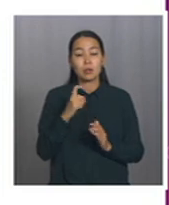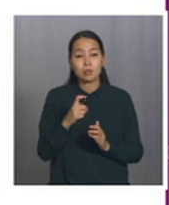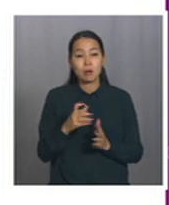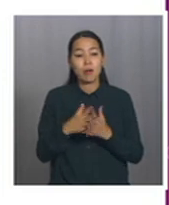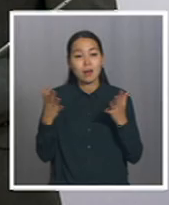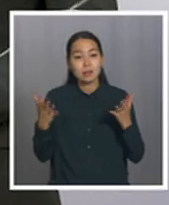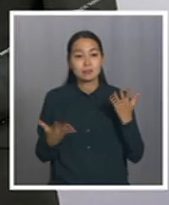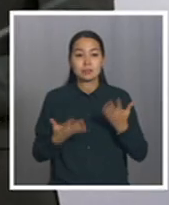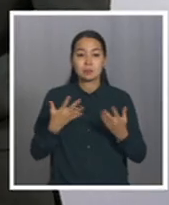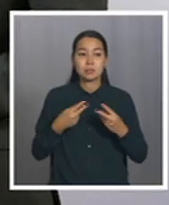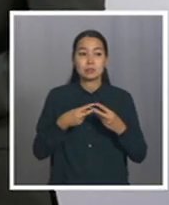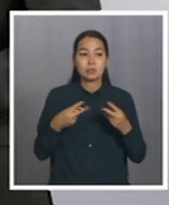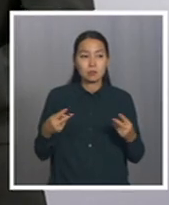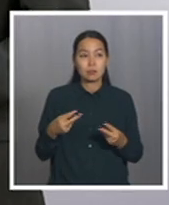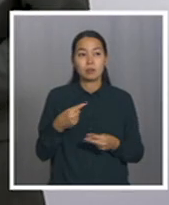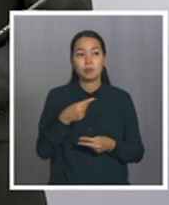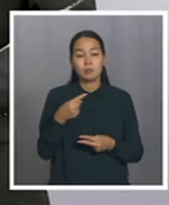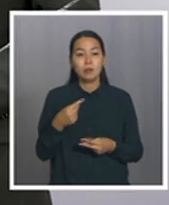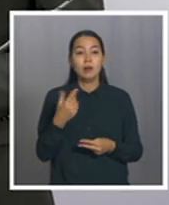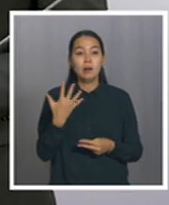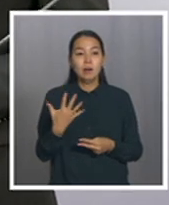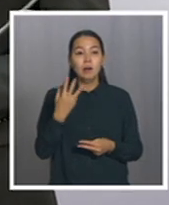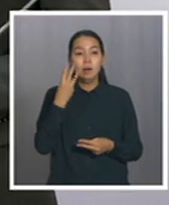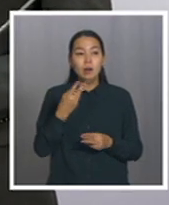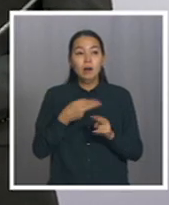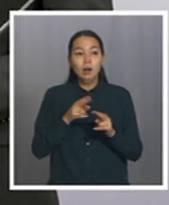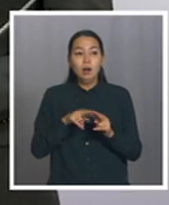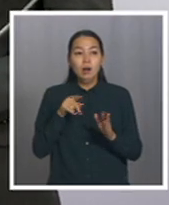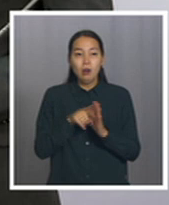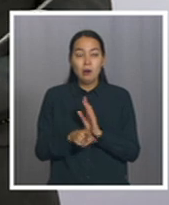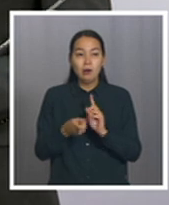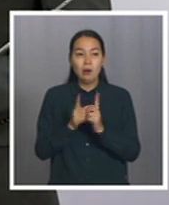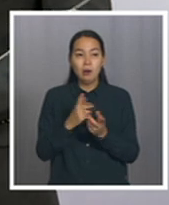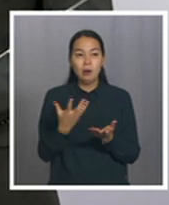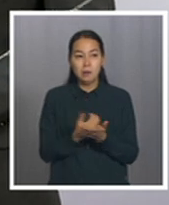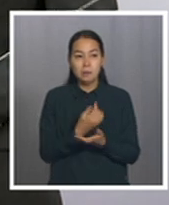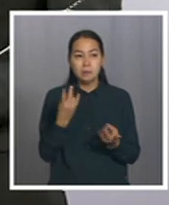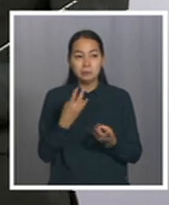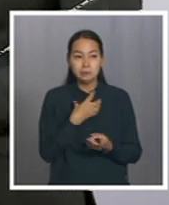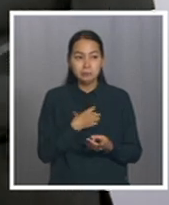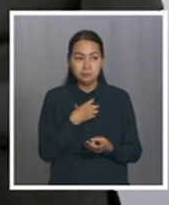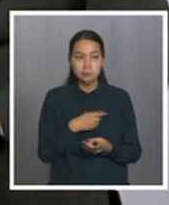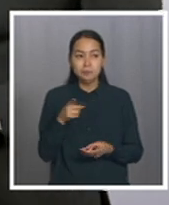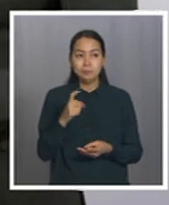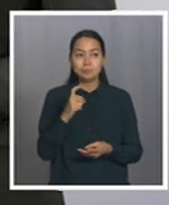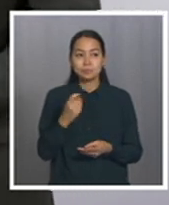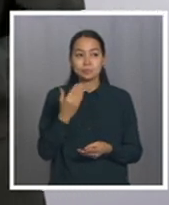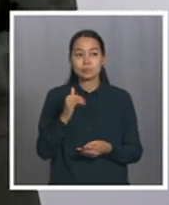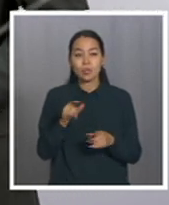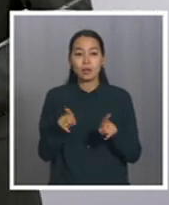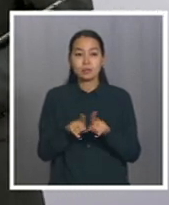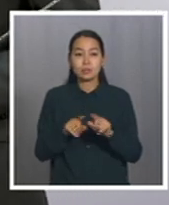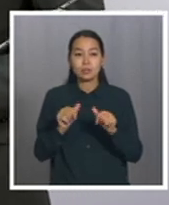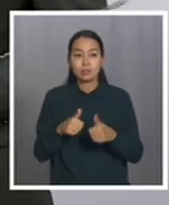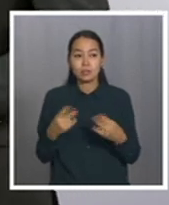минус 5-тен 3-тен. Яғни функцияның анықталуы болса, минус 5-тен 3-тен плюс 8-тікке дейін. Енді кері